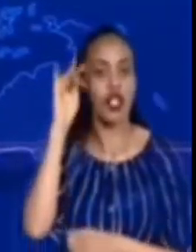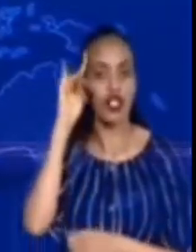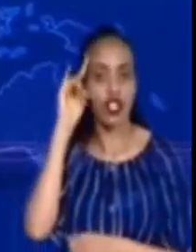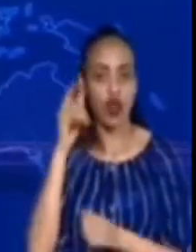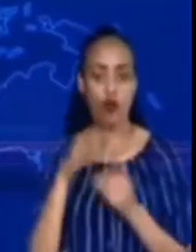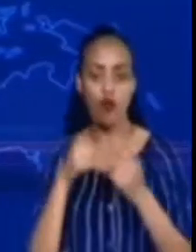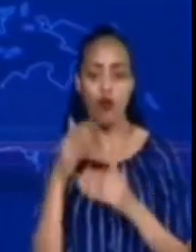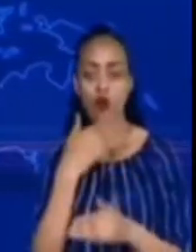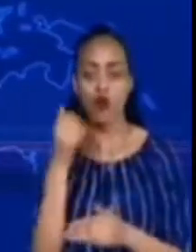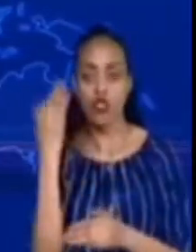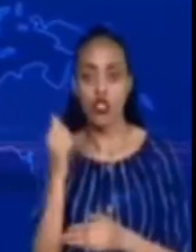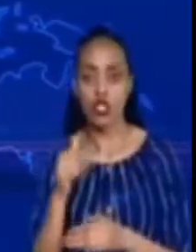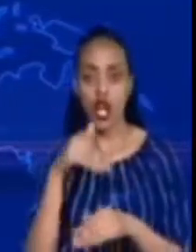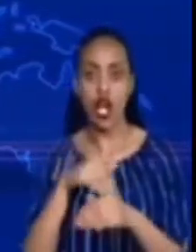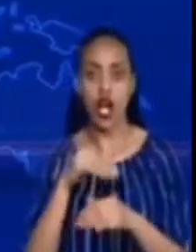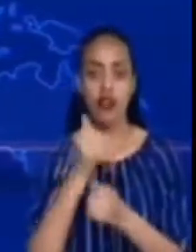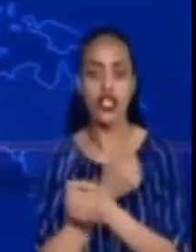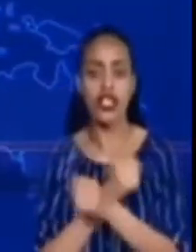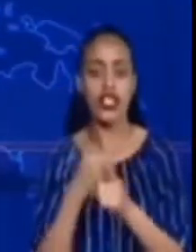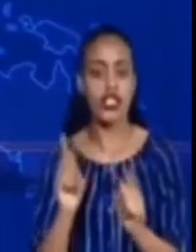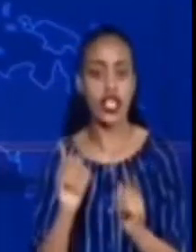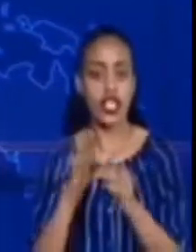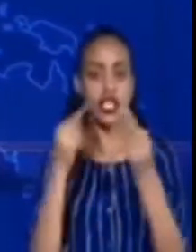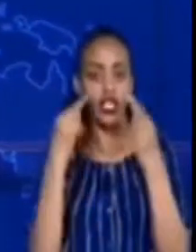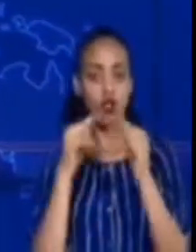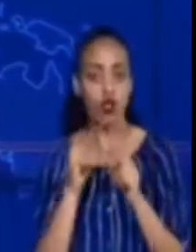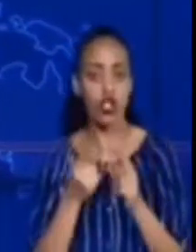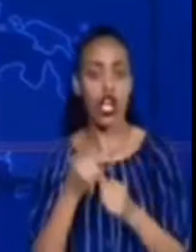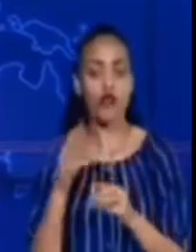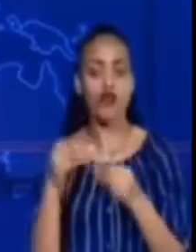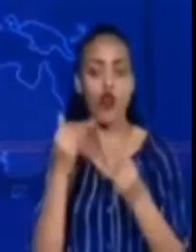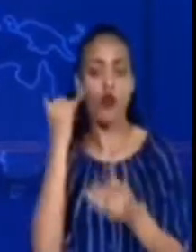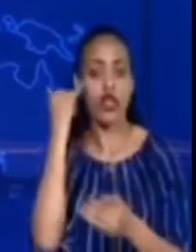ሳንቲም ዘመድኩን እሪኩም ዘመዳ ዘመድዬ